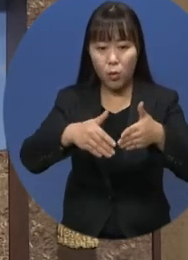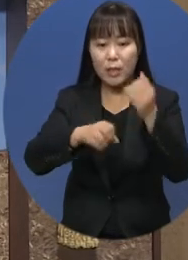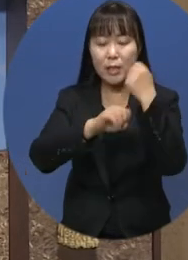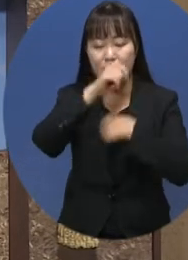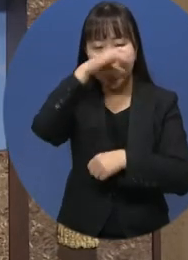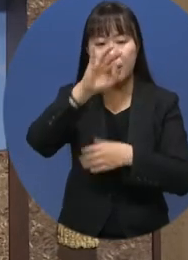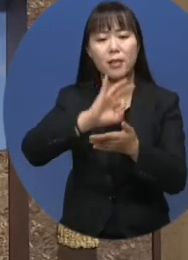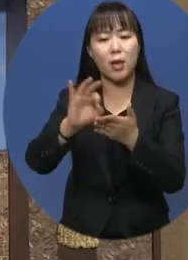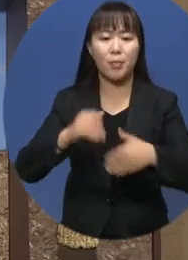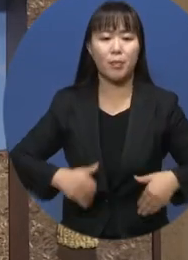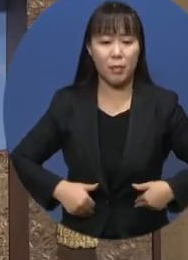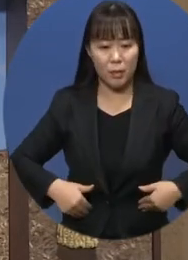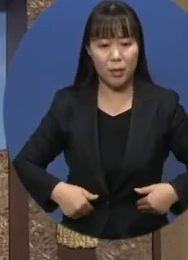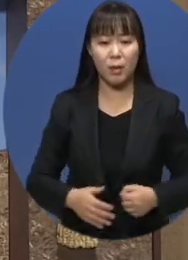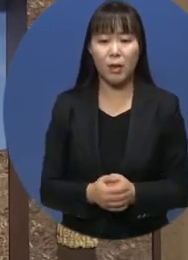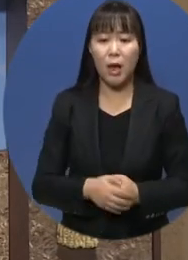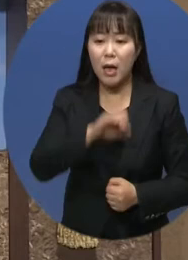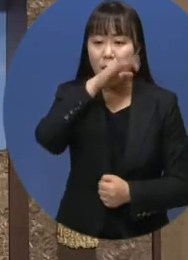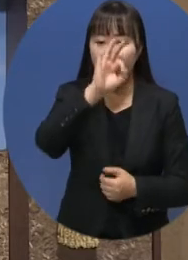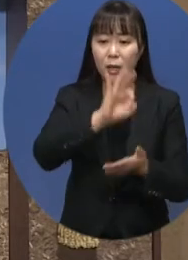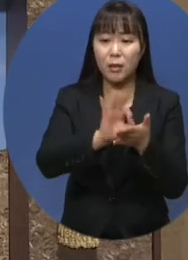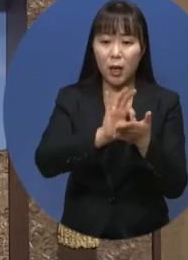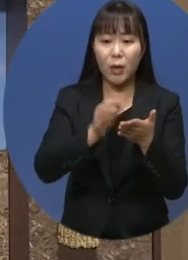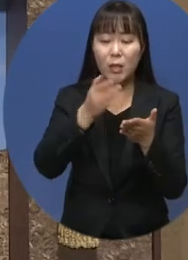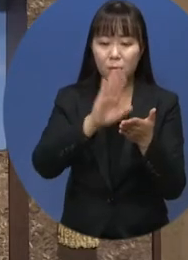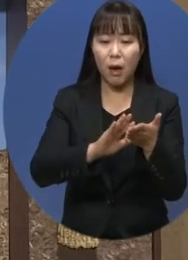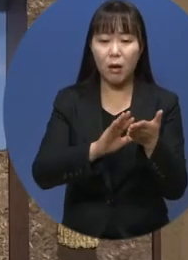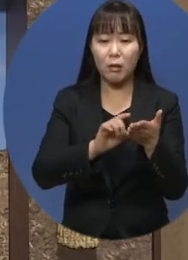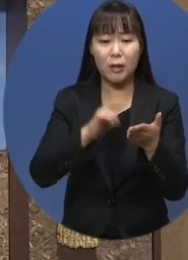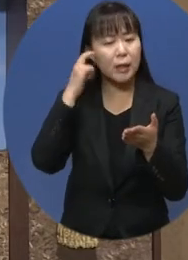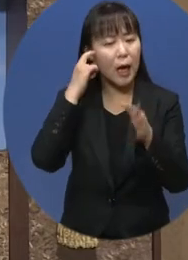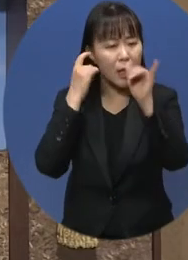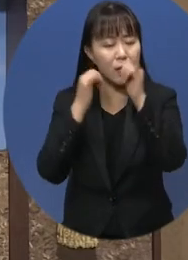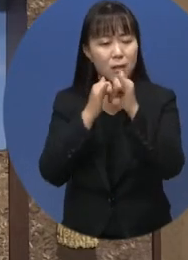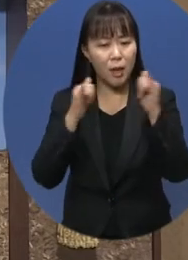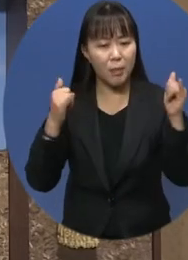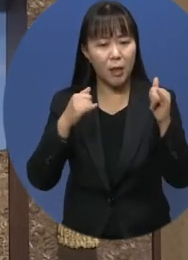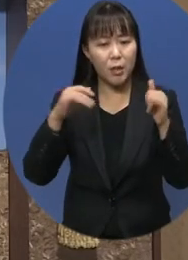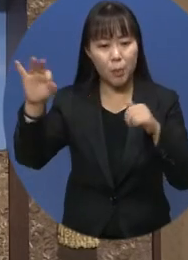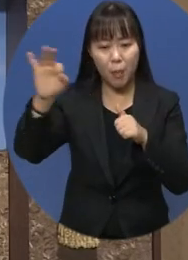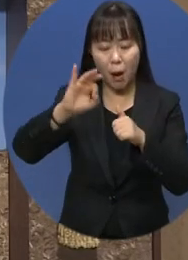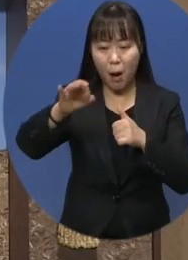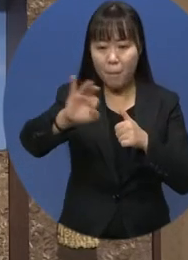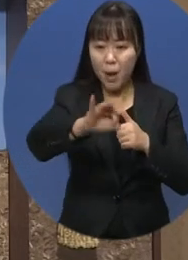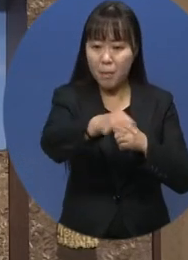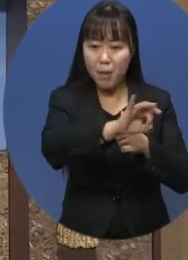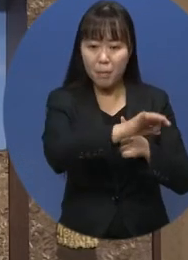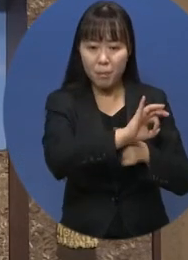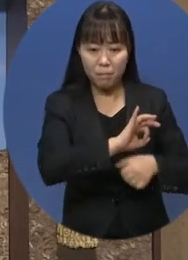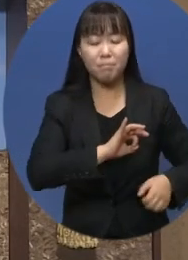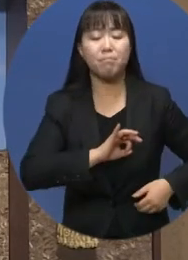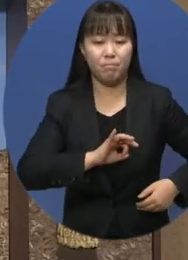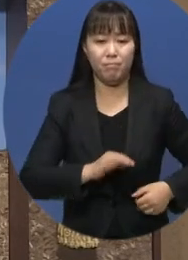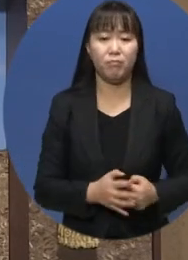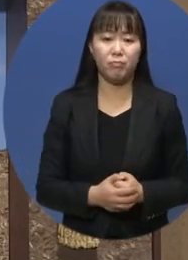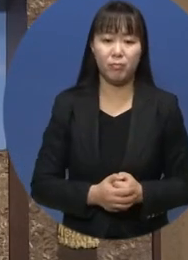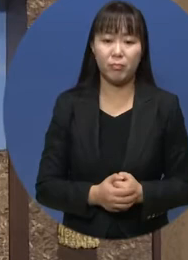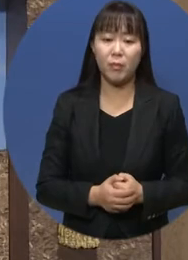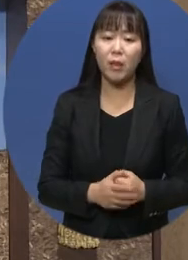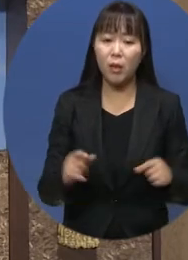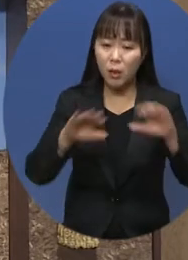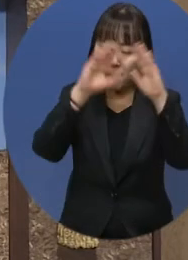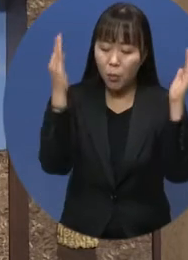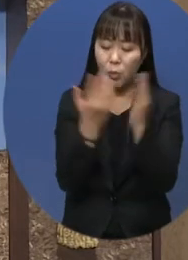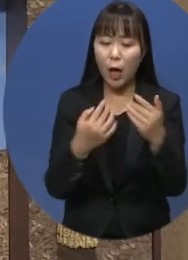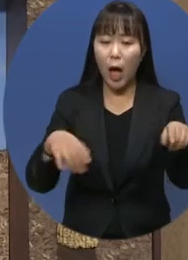또 예산으로 도 써야 되지만 또 뜻 있는 분들의 성금이 또 우회적으로 들어와 줘야 되고 예 아까 이런 부분들을